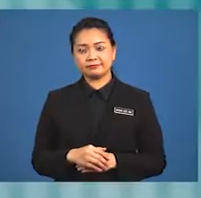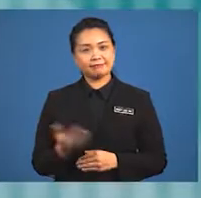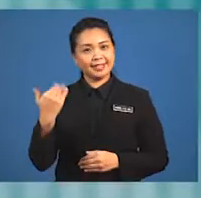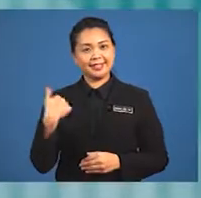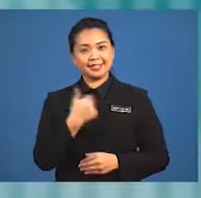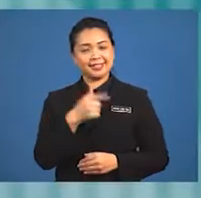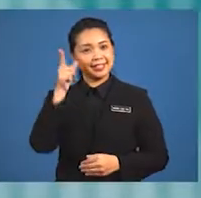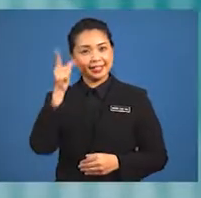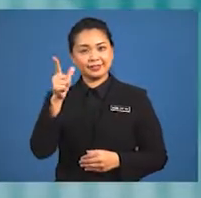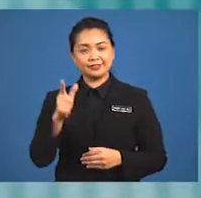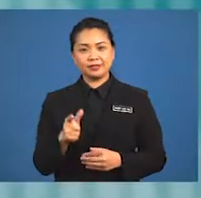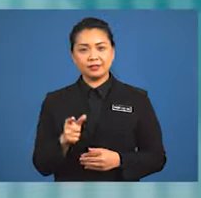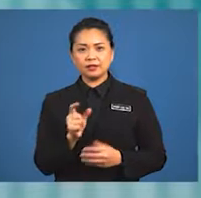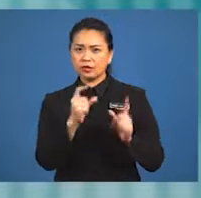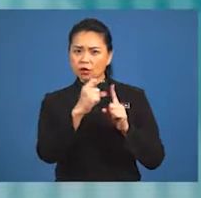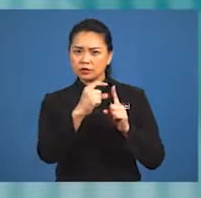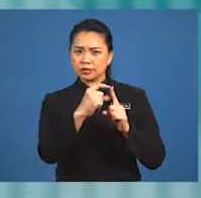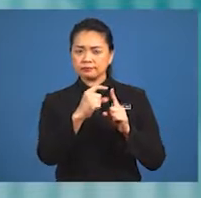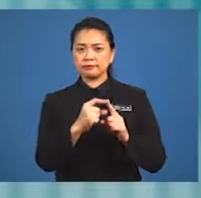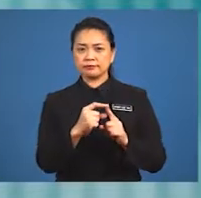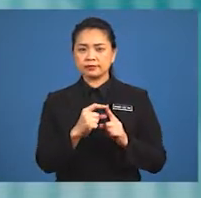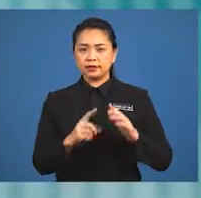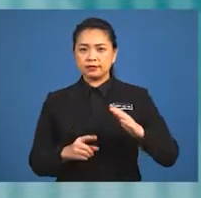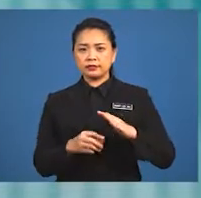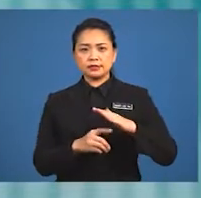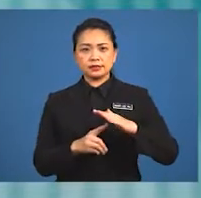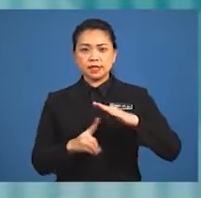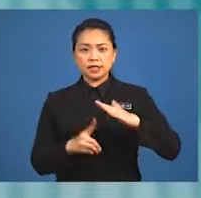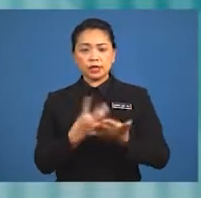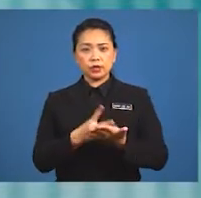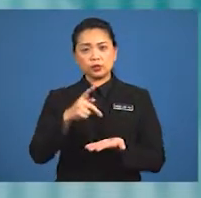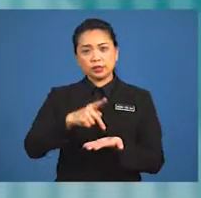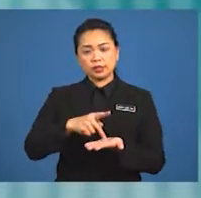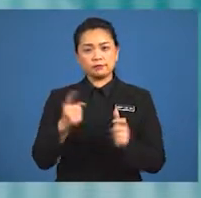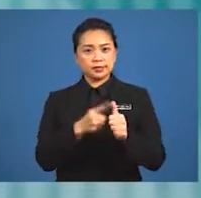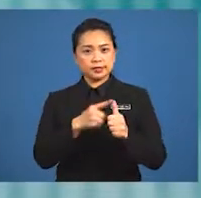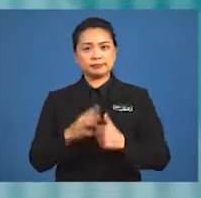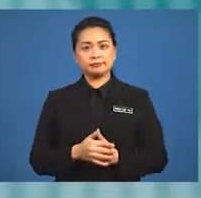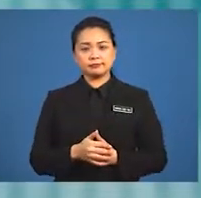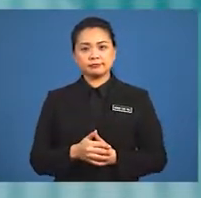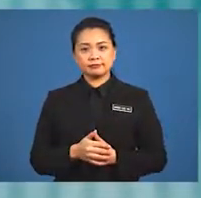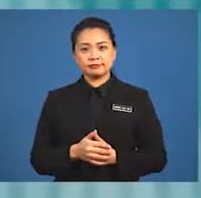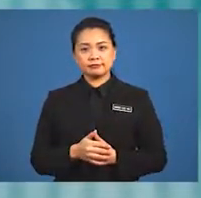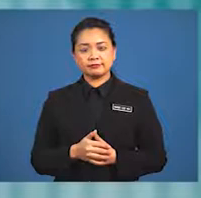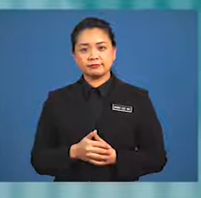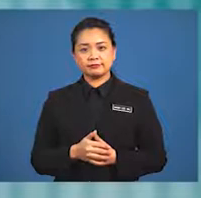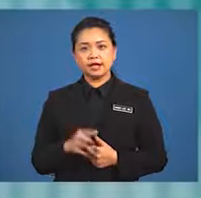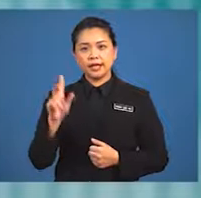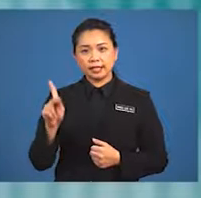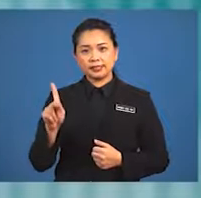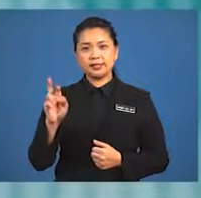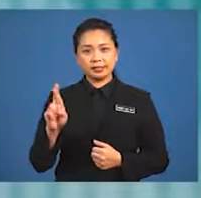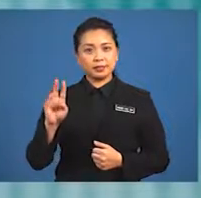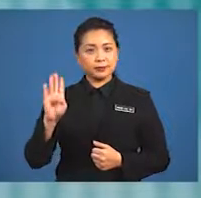Mari kita lihat konsep alat dasar kewangan kuantitatif yang pertama, iaitu kadar reserve